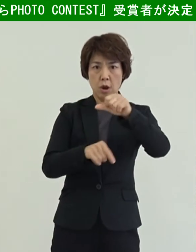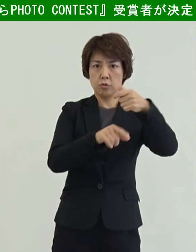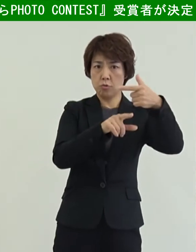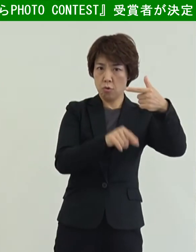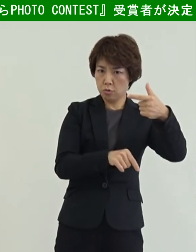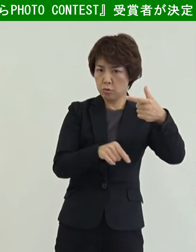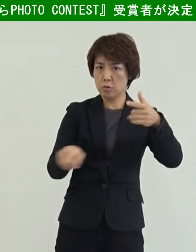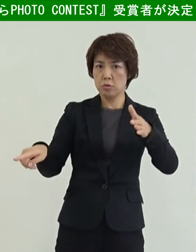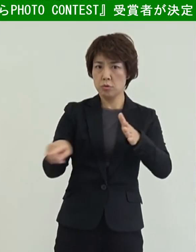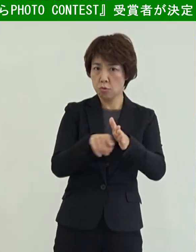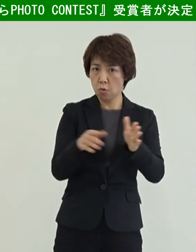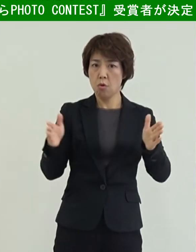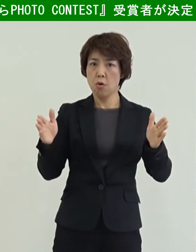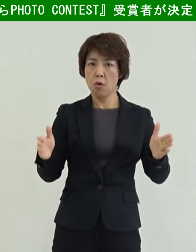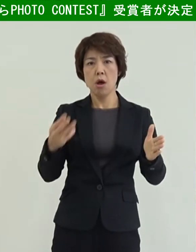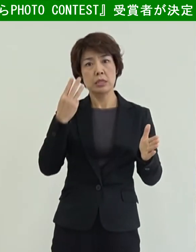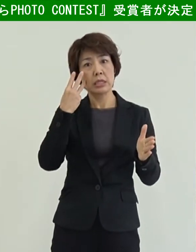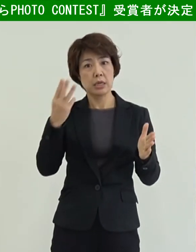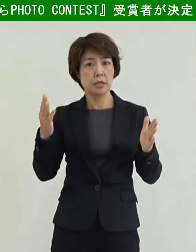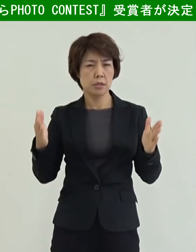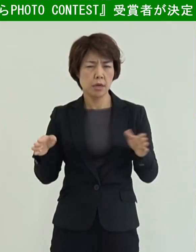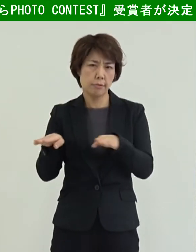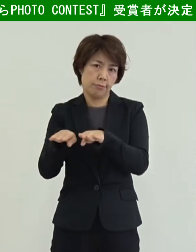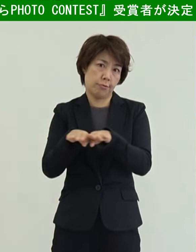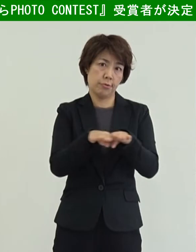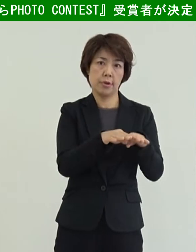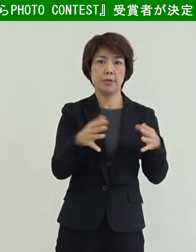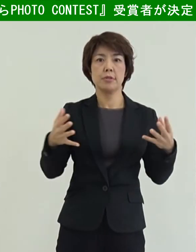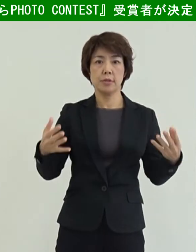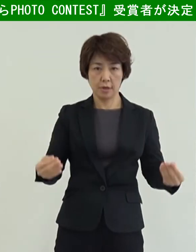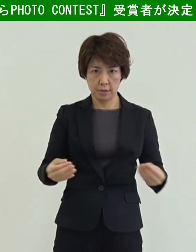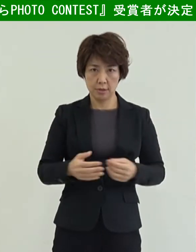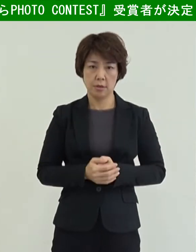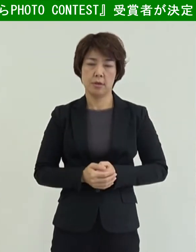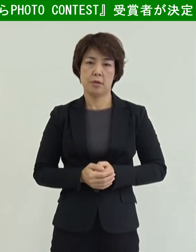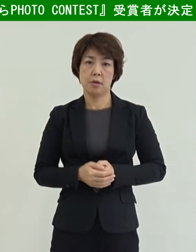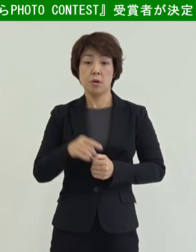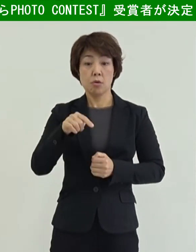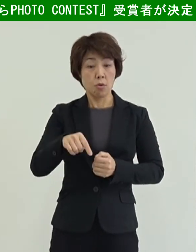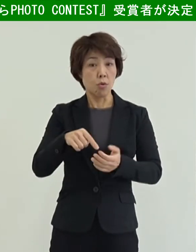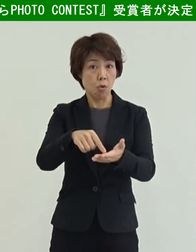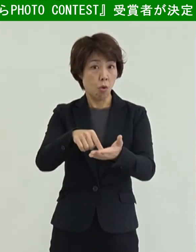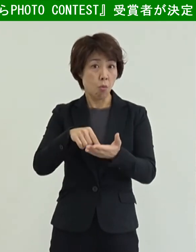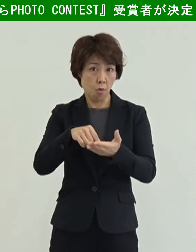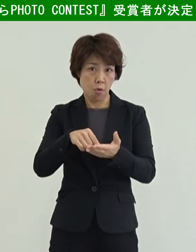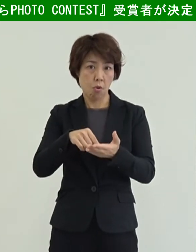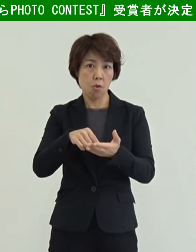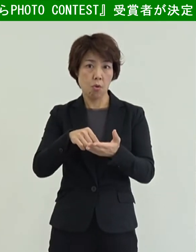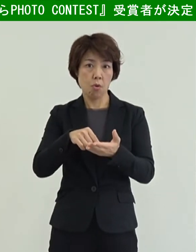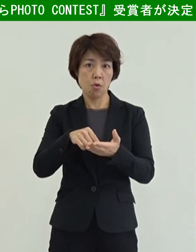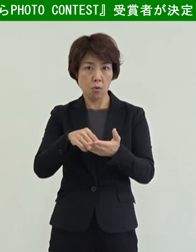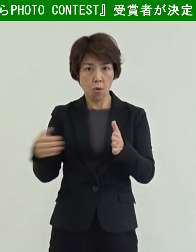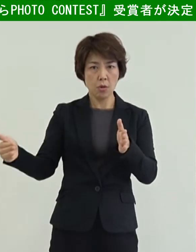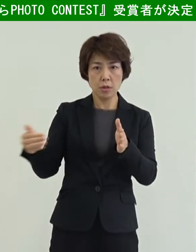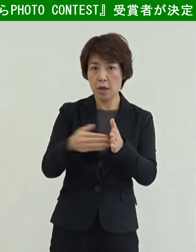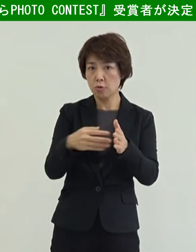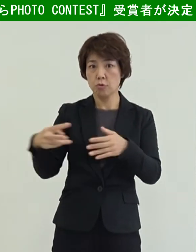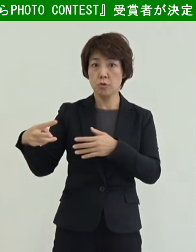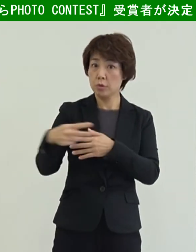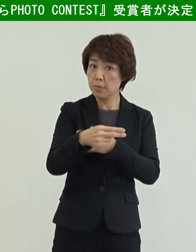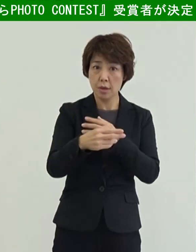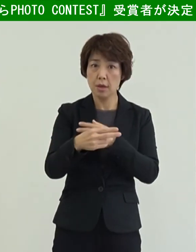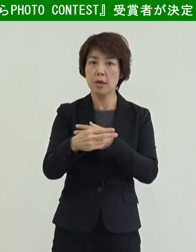3ヶ月休館をしておりましたで横暴の最終締め切りが